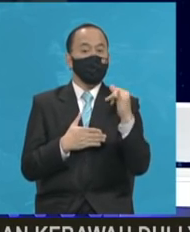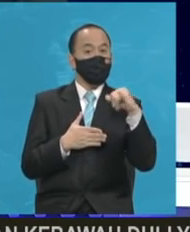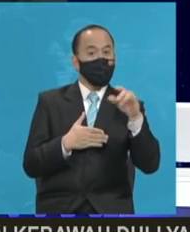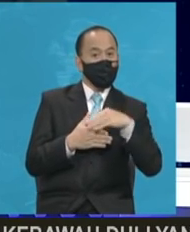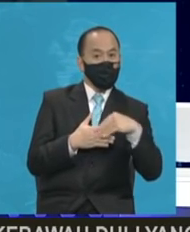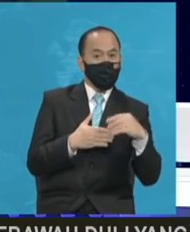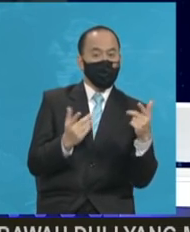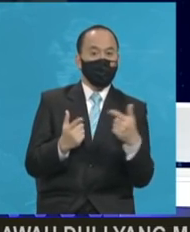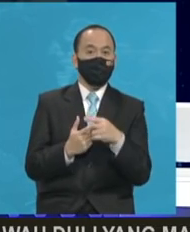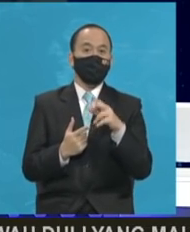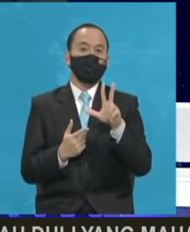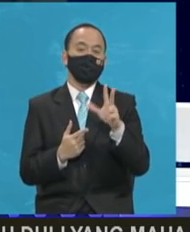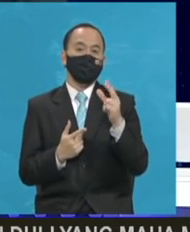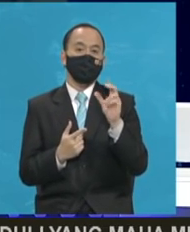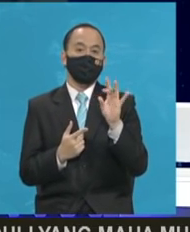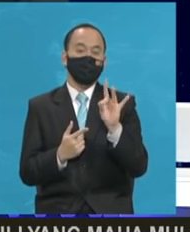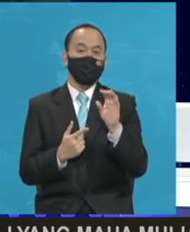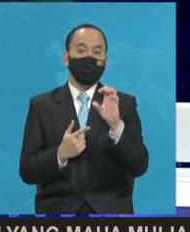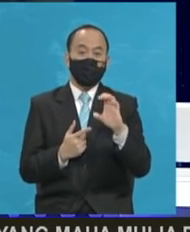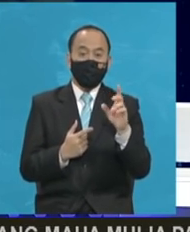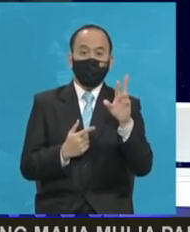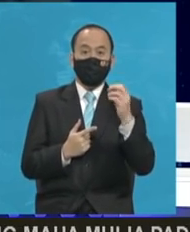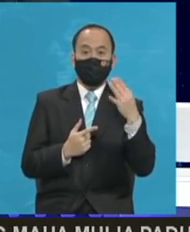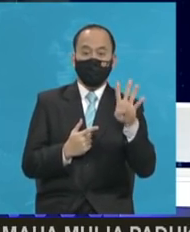kepada 814 juring